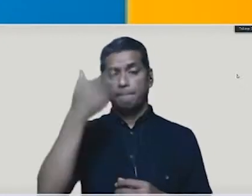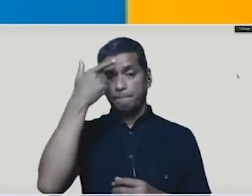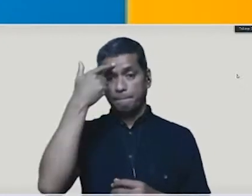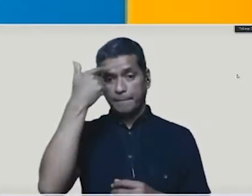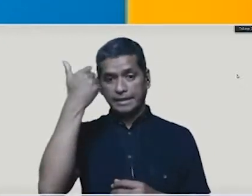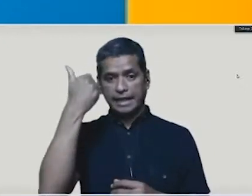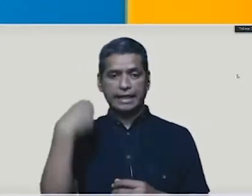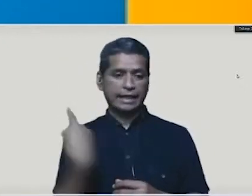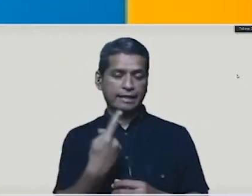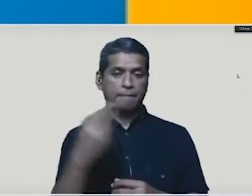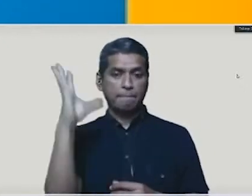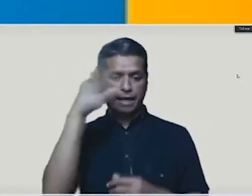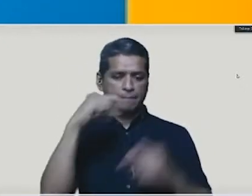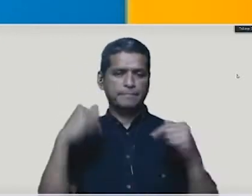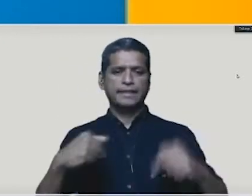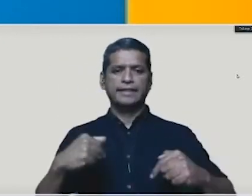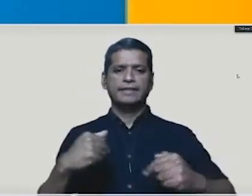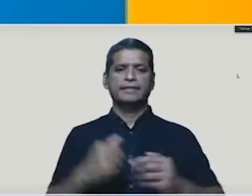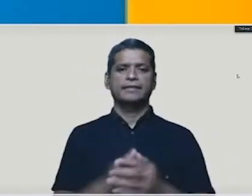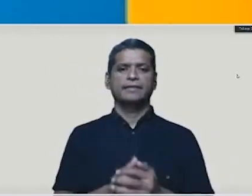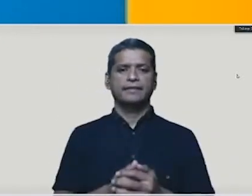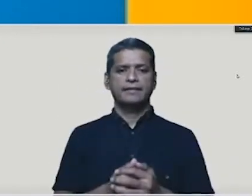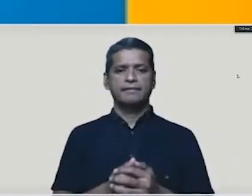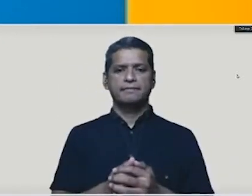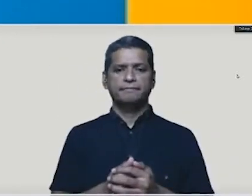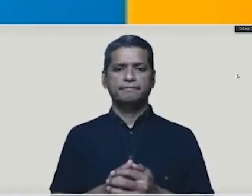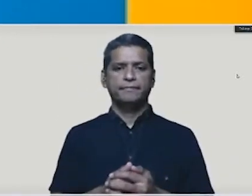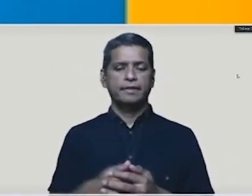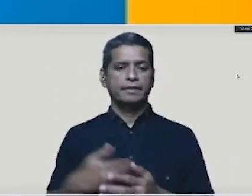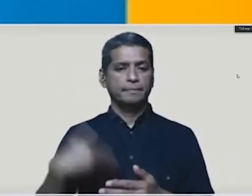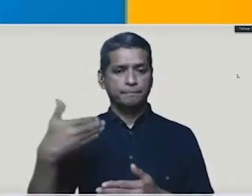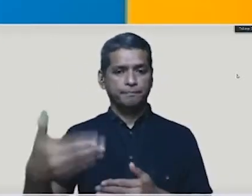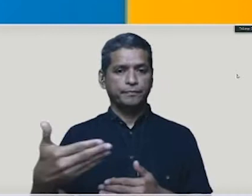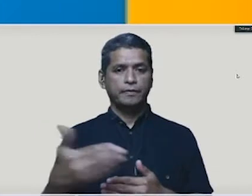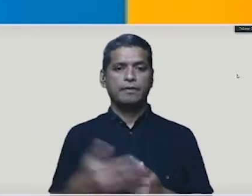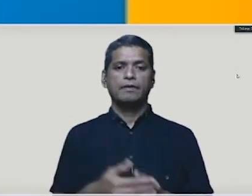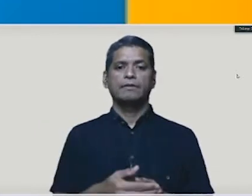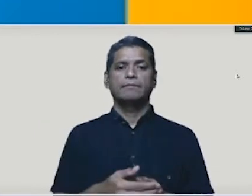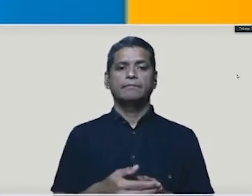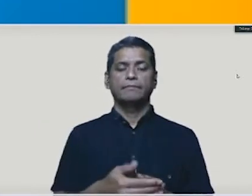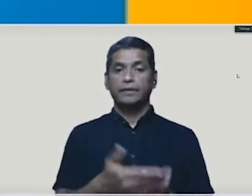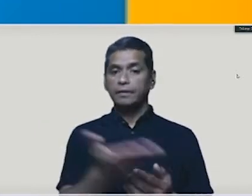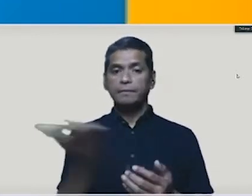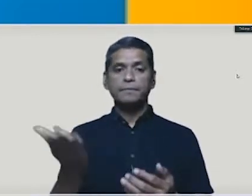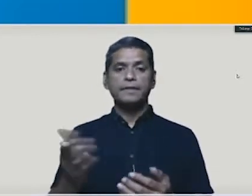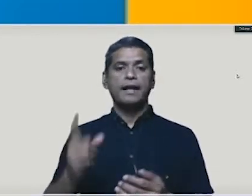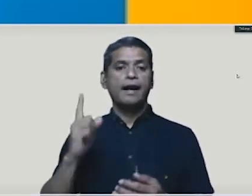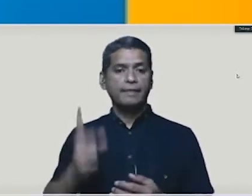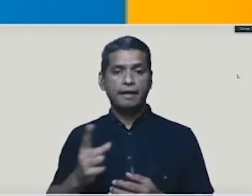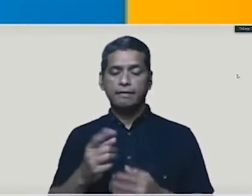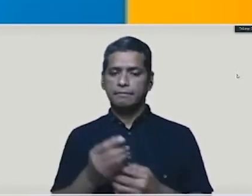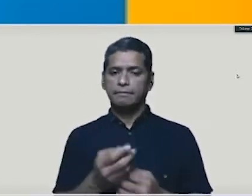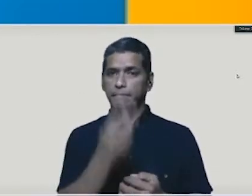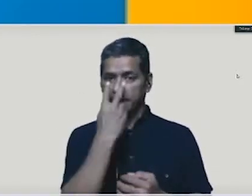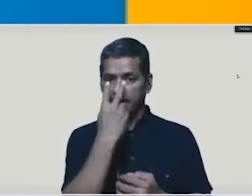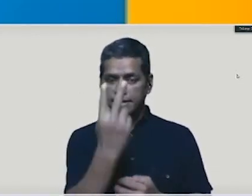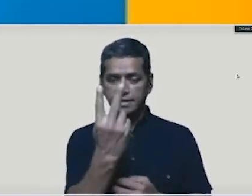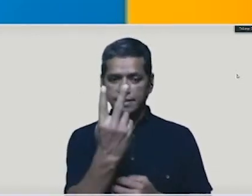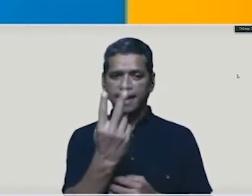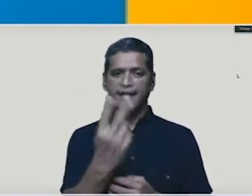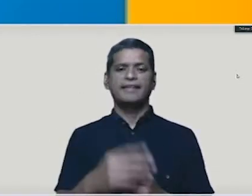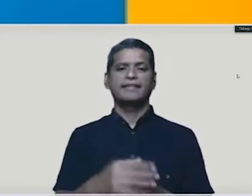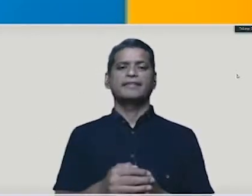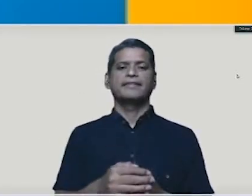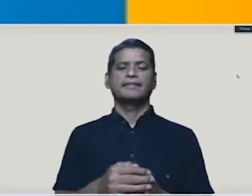malam hari ini untuk itu serapuh yang kasih dalam Kristus dimanapun saja berada yang menyaksikan tayangan ini baik lewat